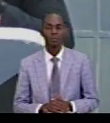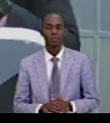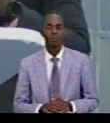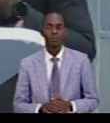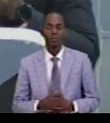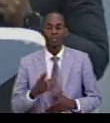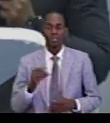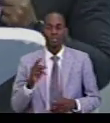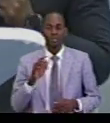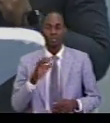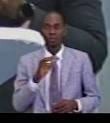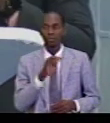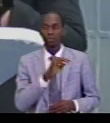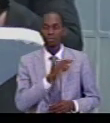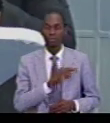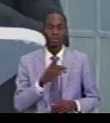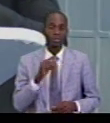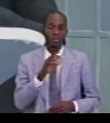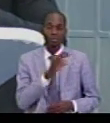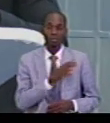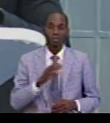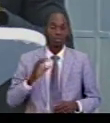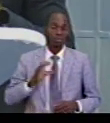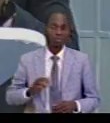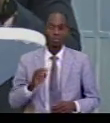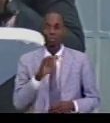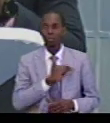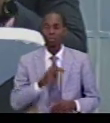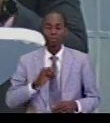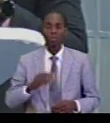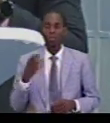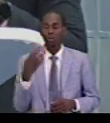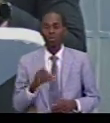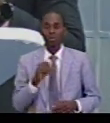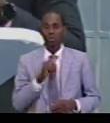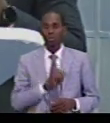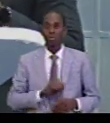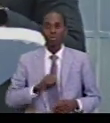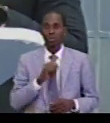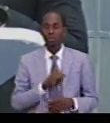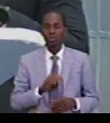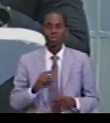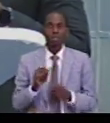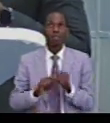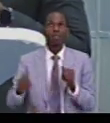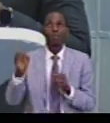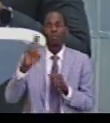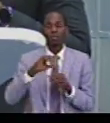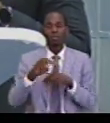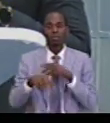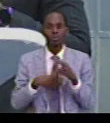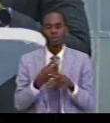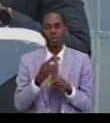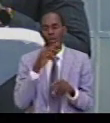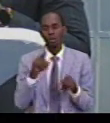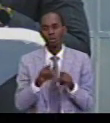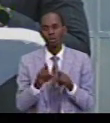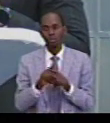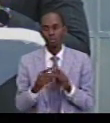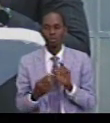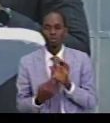Togolese diaspora is also represented in this crusade. Nous avons notre